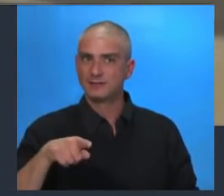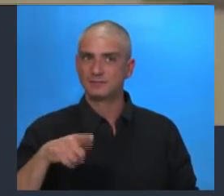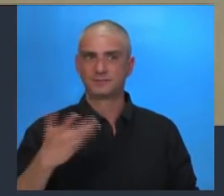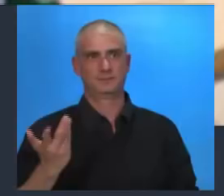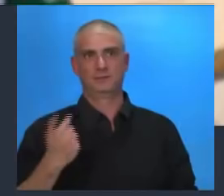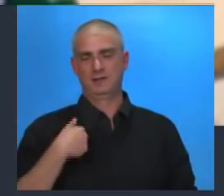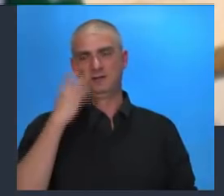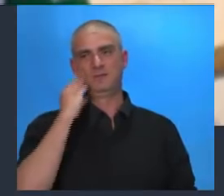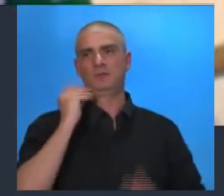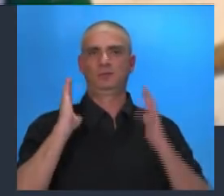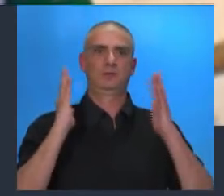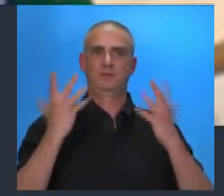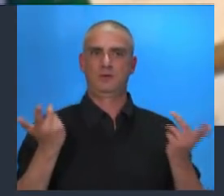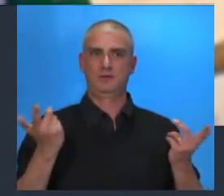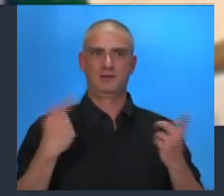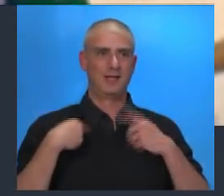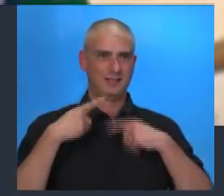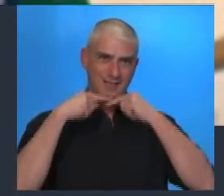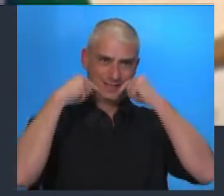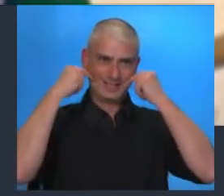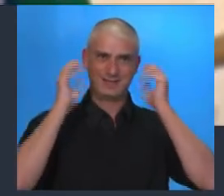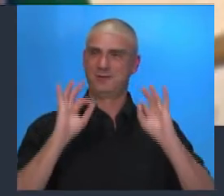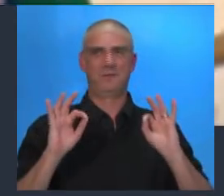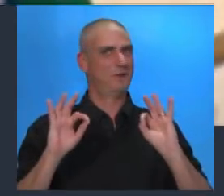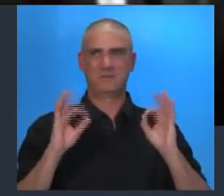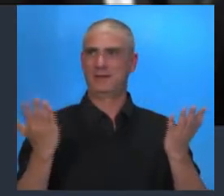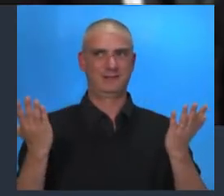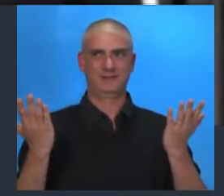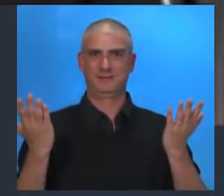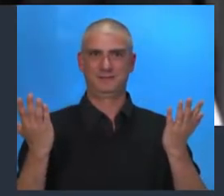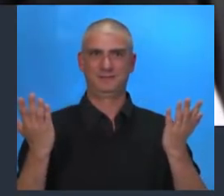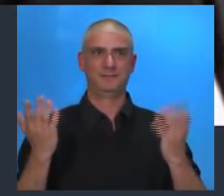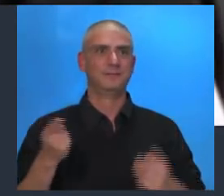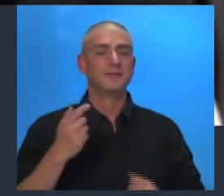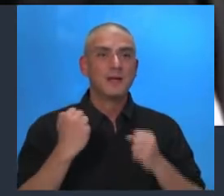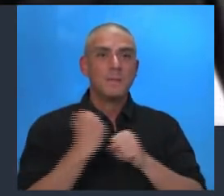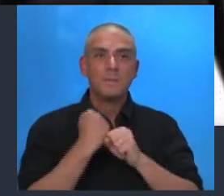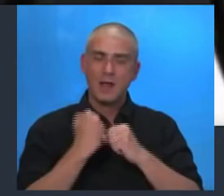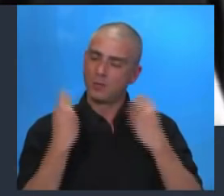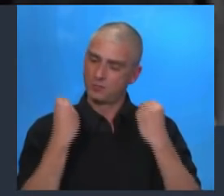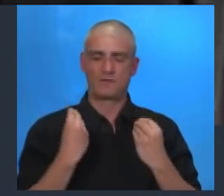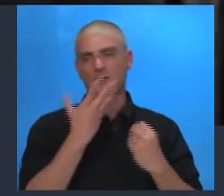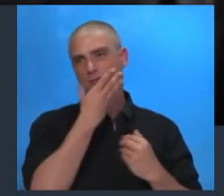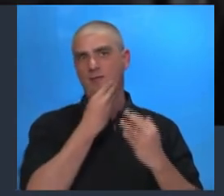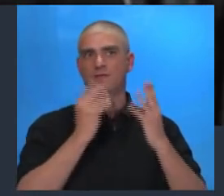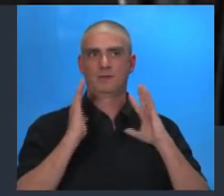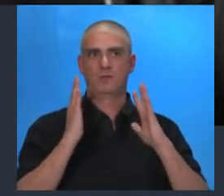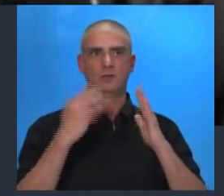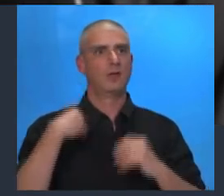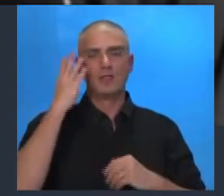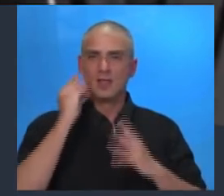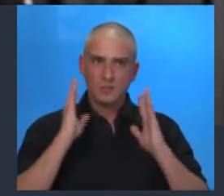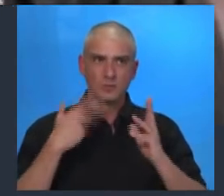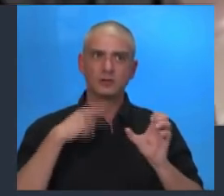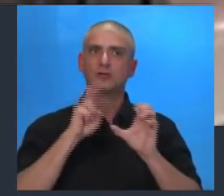كثير مبسوط يعني بصراحه البسمه ما فرقت وجهي فعاليه جميله جدا كثير حلو كثير انبسطنا